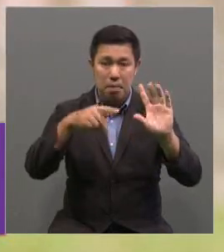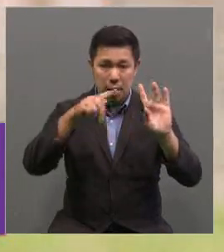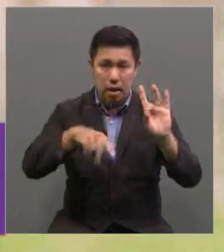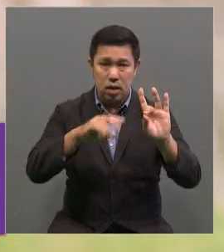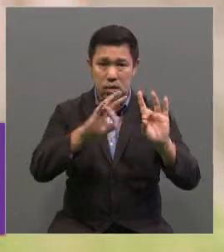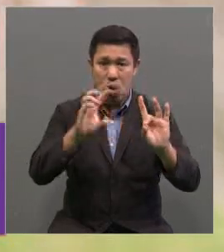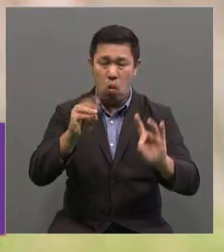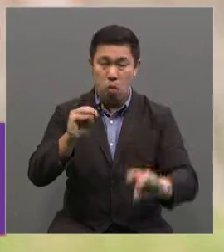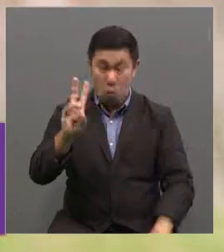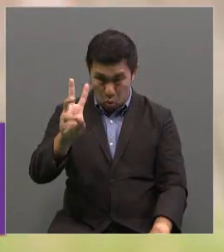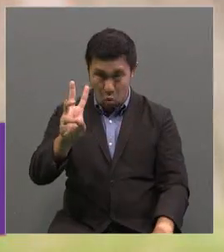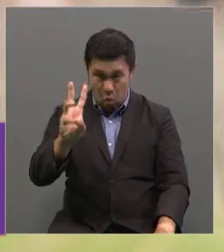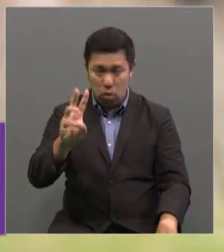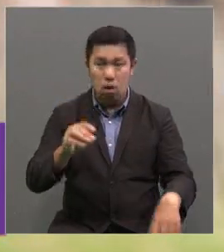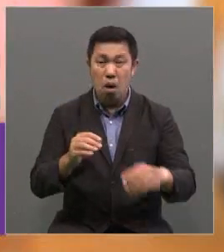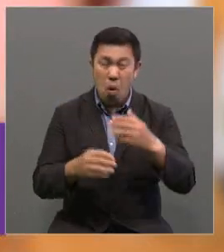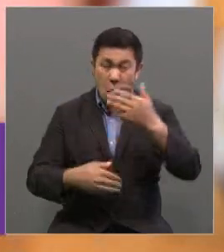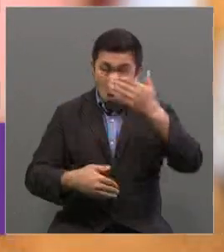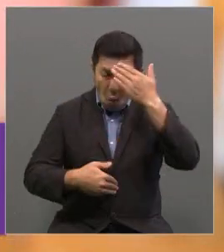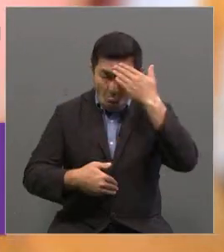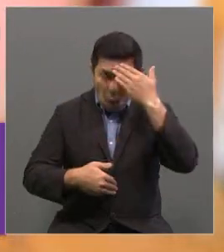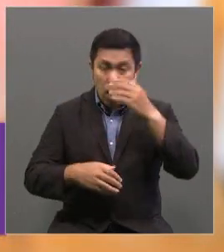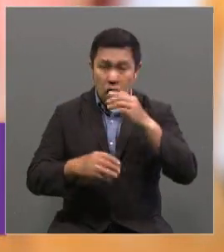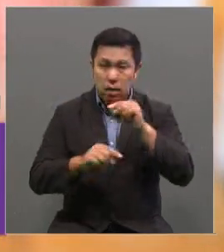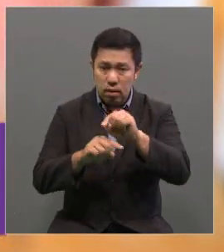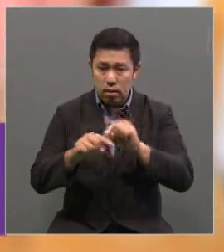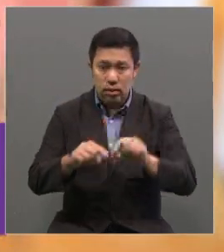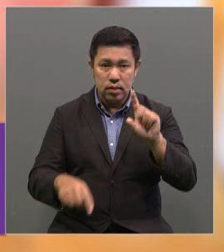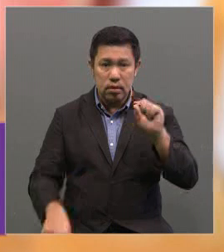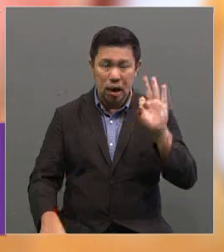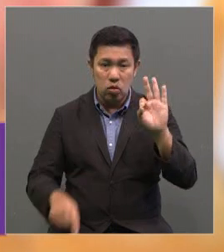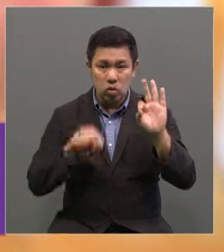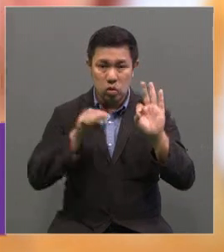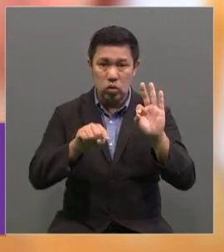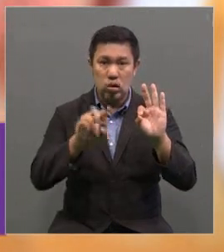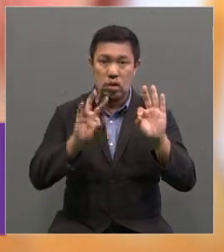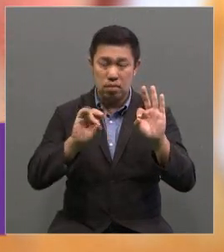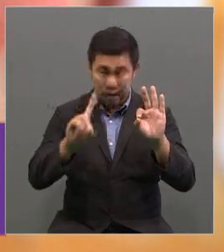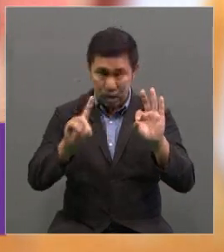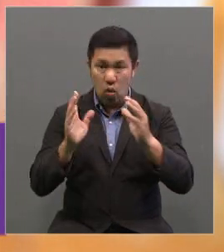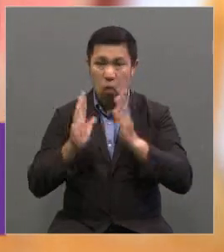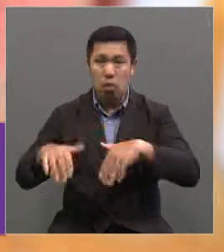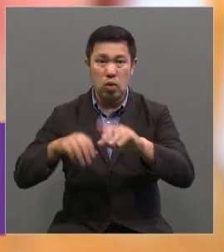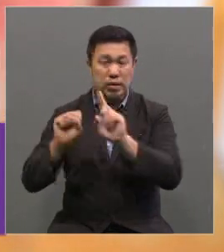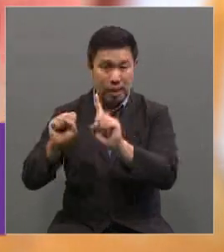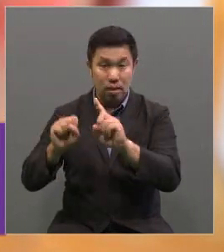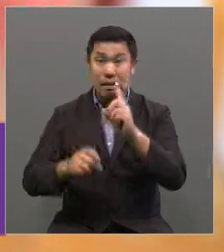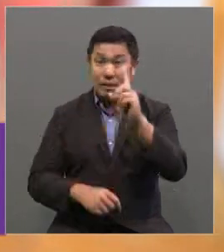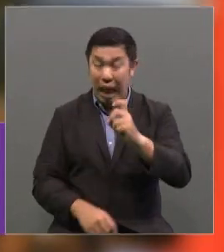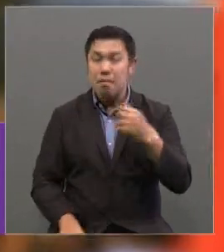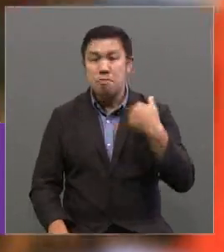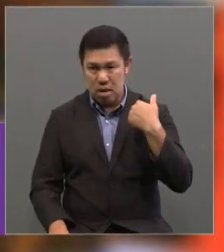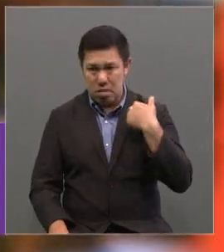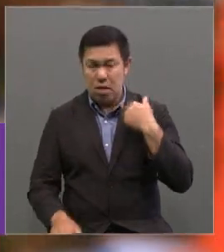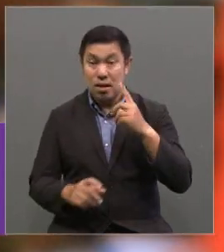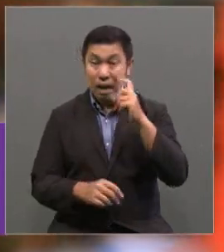138,766คนนะฮะอัตราป่วยเนี่ย29.71ต่อประชากร 100,000คนแล้วมีผู้เสียชีวิตด้วยนะ